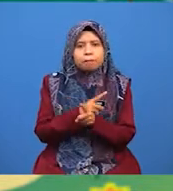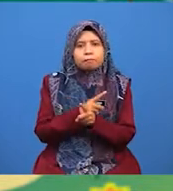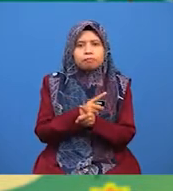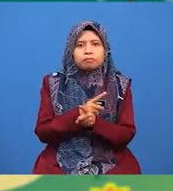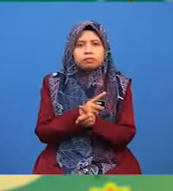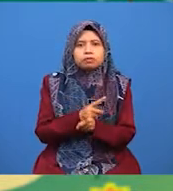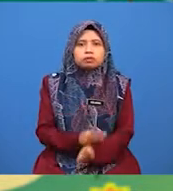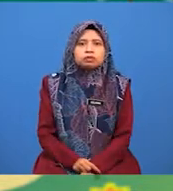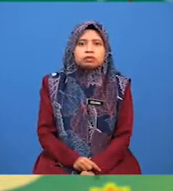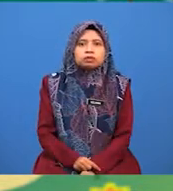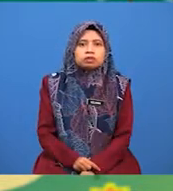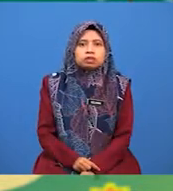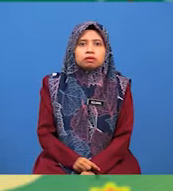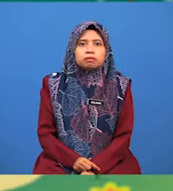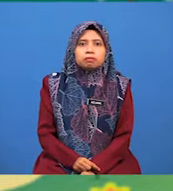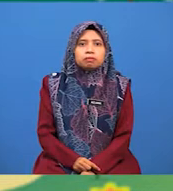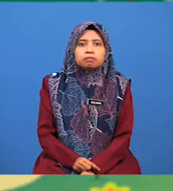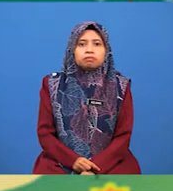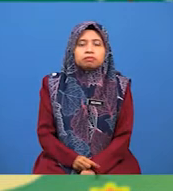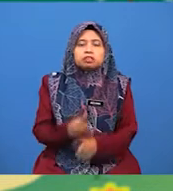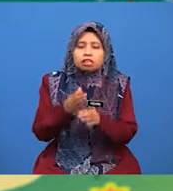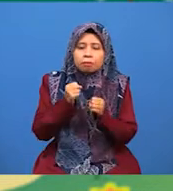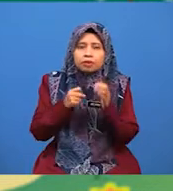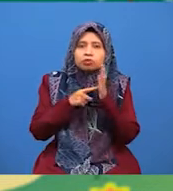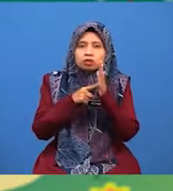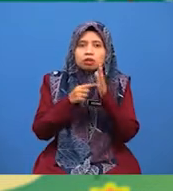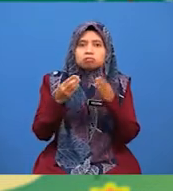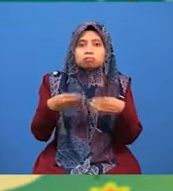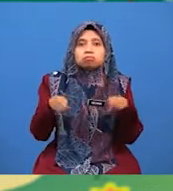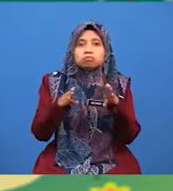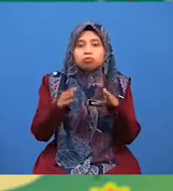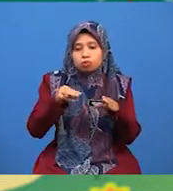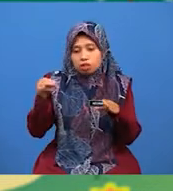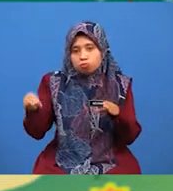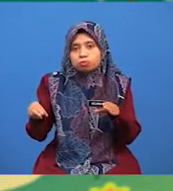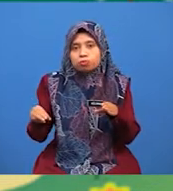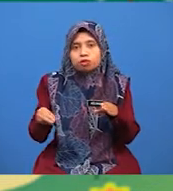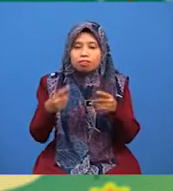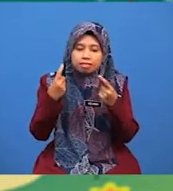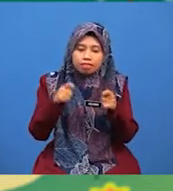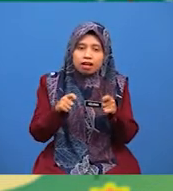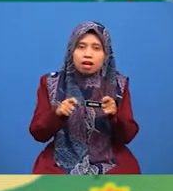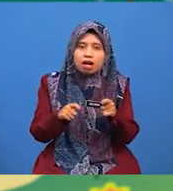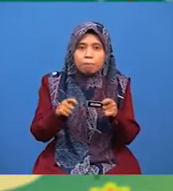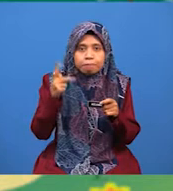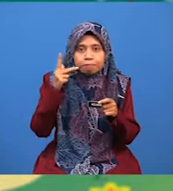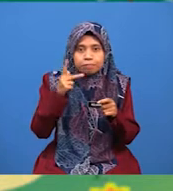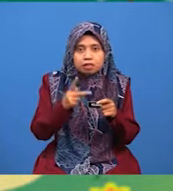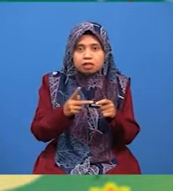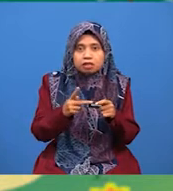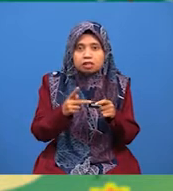betul. Hal ini dapat menunjukkan bahawa murid-murid telah